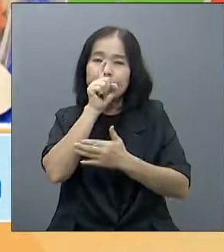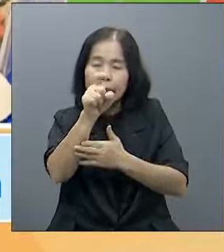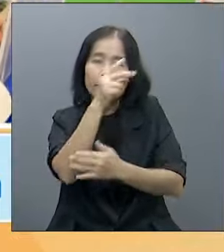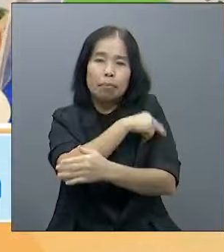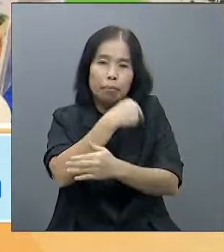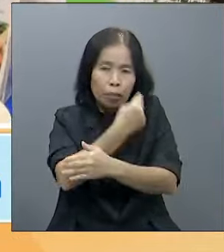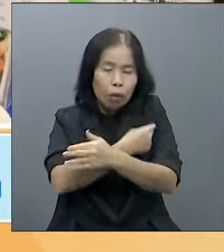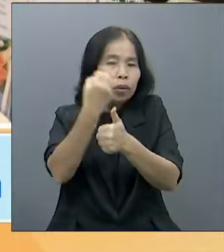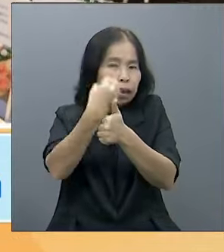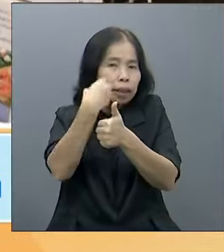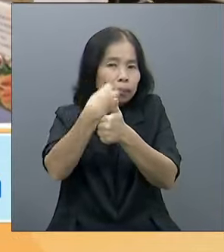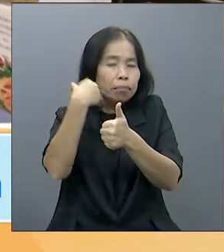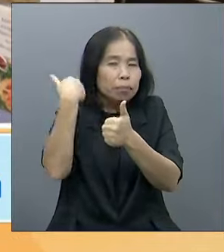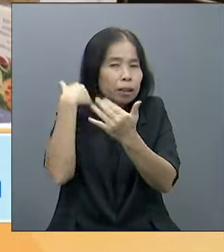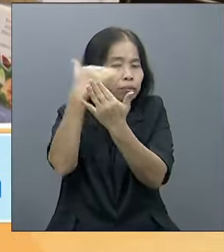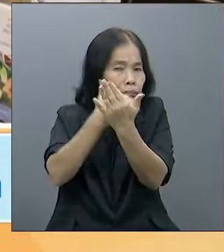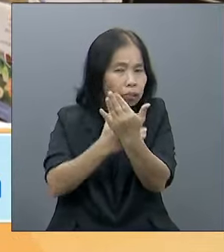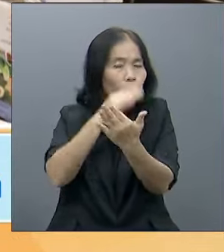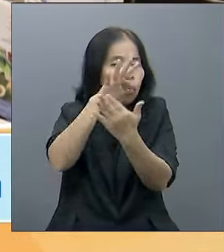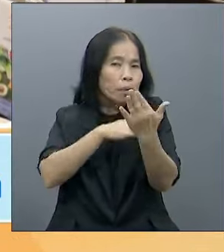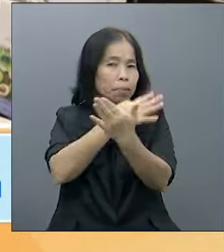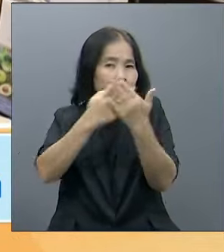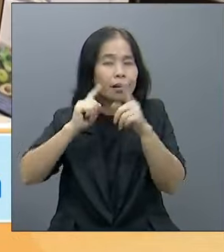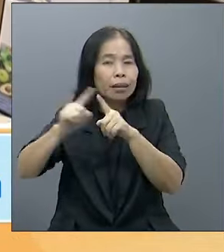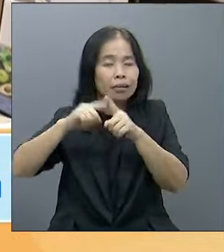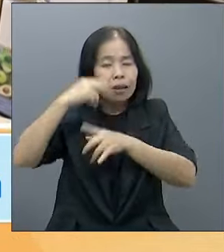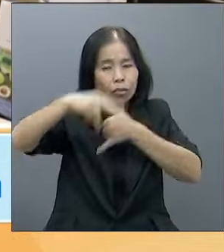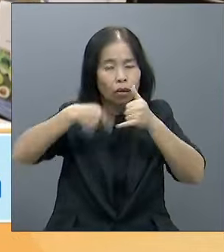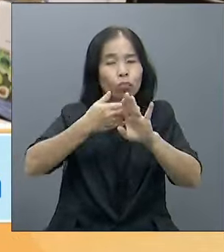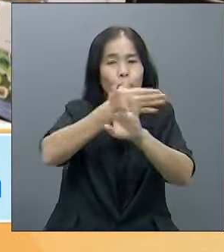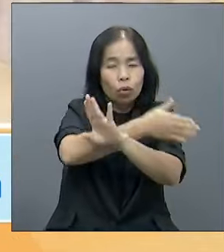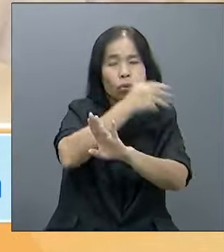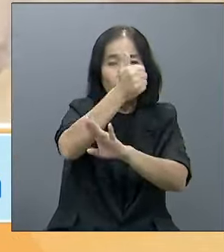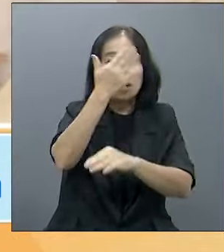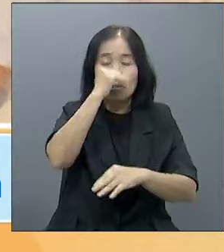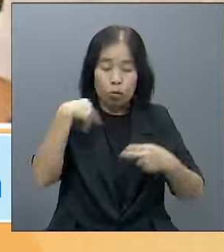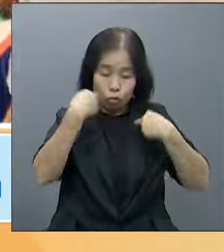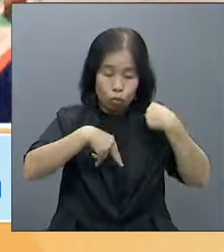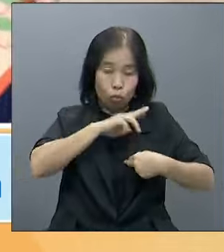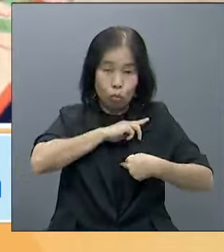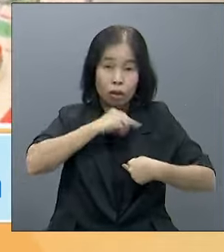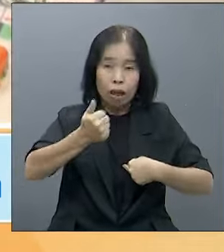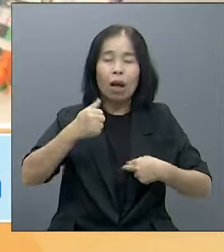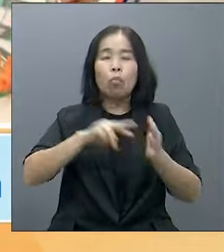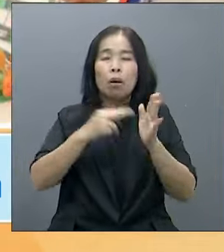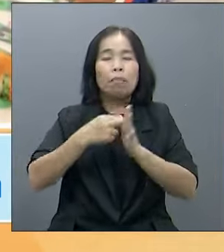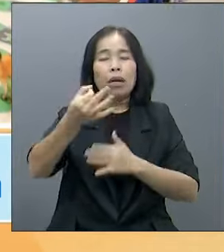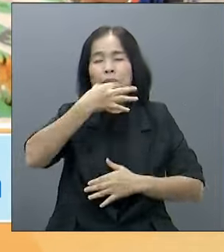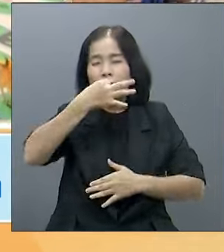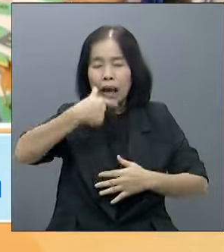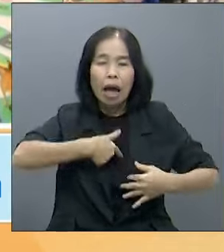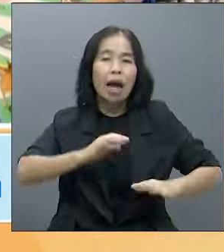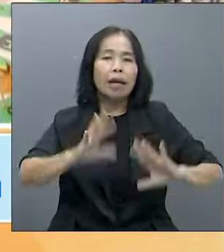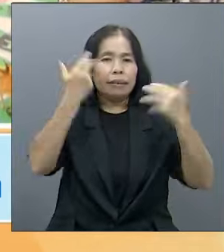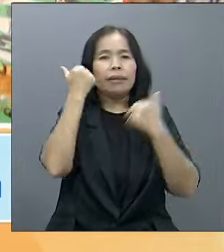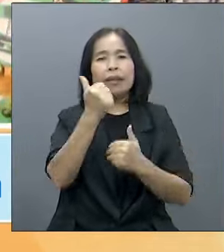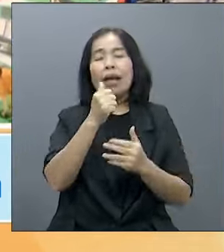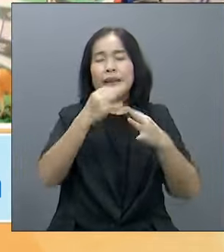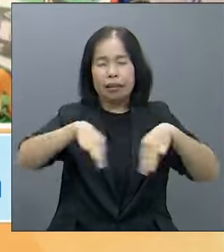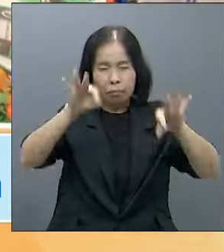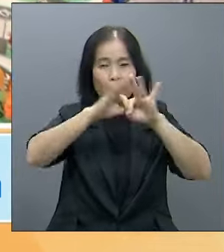นนะคะเพื่อการรักษาเพื่อการวางแผนที่เกิดขึ้นได้แบบเนิ่นๆคือยิ่งเจอเร็วอ่ะยิ่งรักษาหายขาดได้ ใช่ค่ะกรองนะสำคัญนะไม่ว่